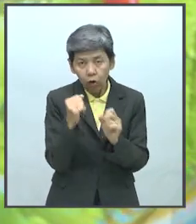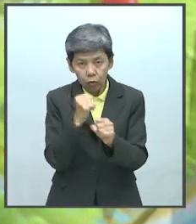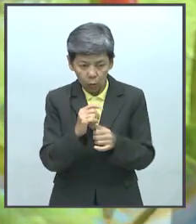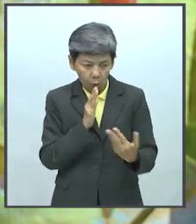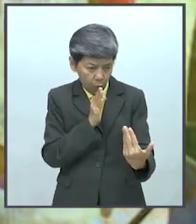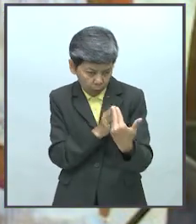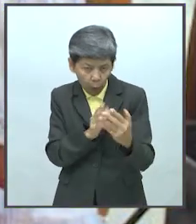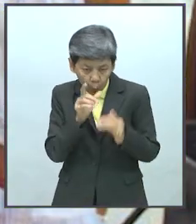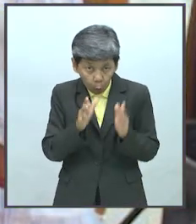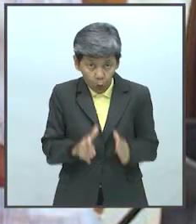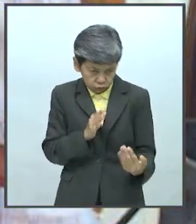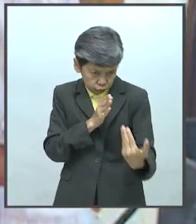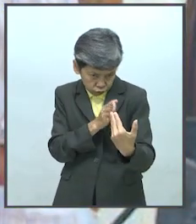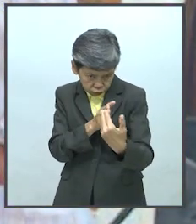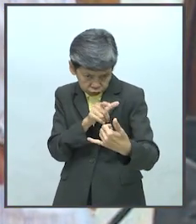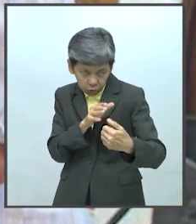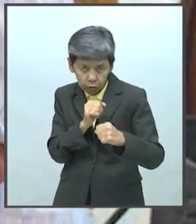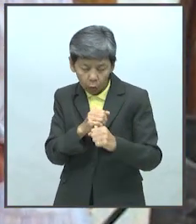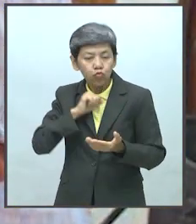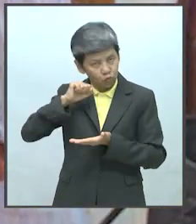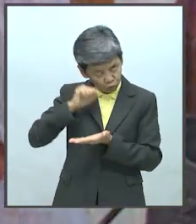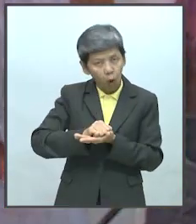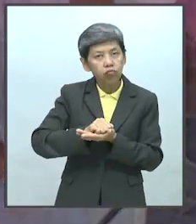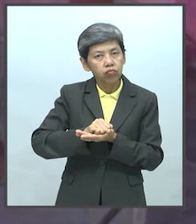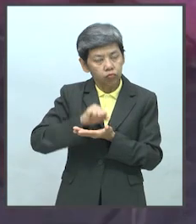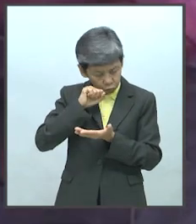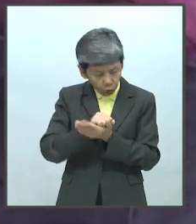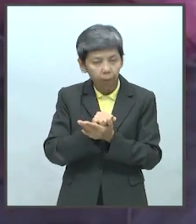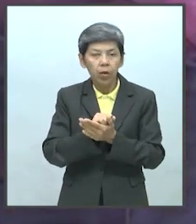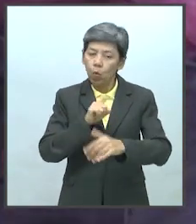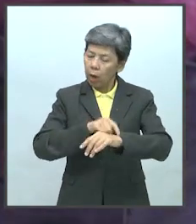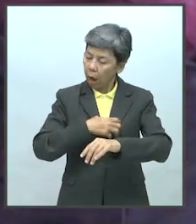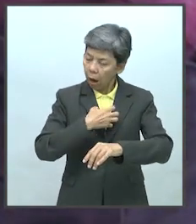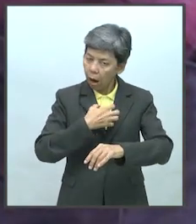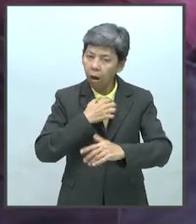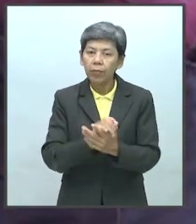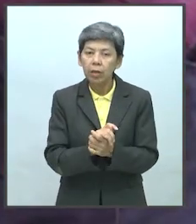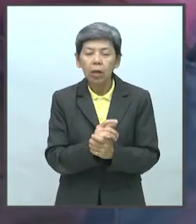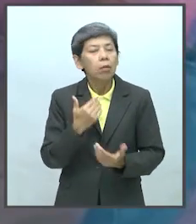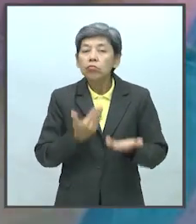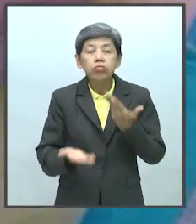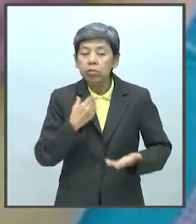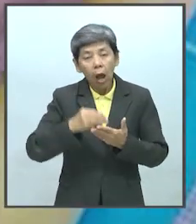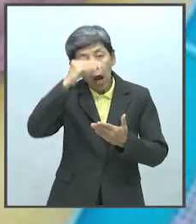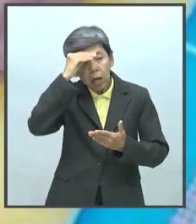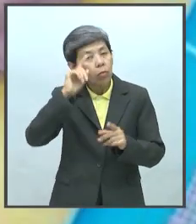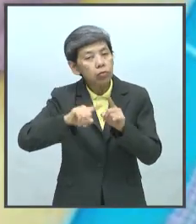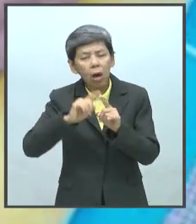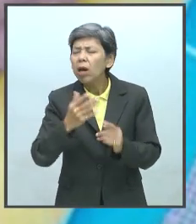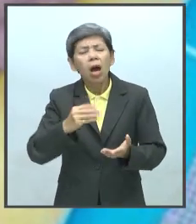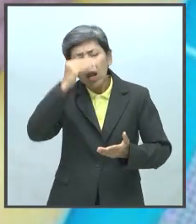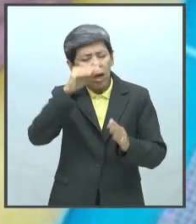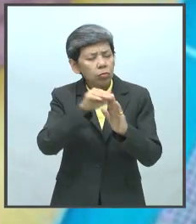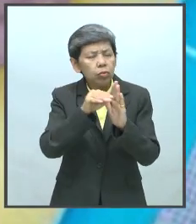ที่ตัวต่อตัวนะครับก็ต้องทำการจองวันนะฮะแล้วก็เวลาที่ต้องการ คือสามารถเลือกได้เองว่าอยากเรียนอะไร ใช่ครับเลือกได้